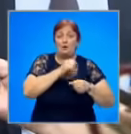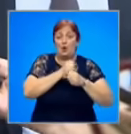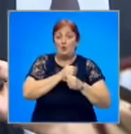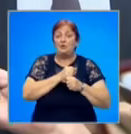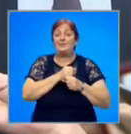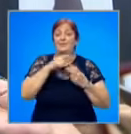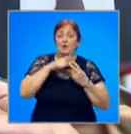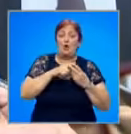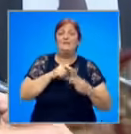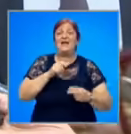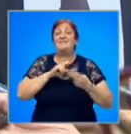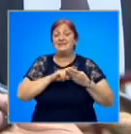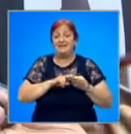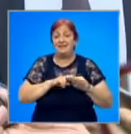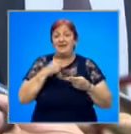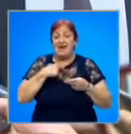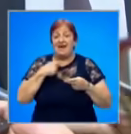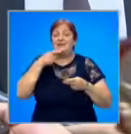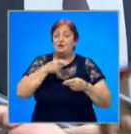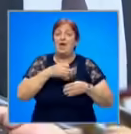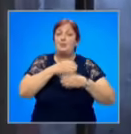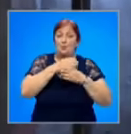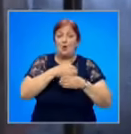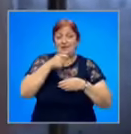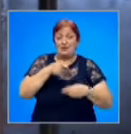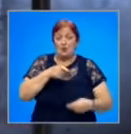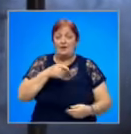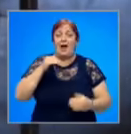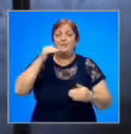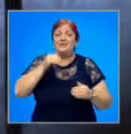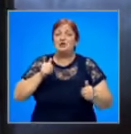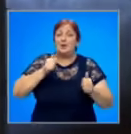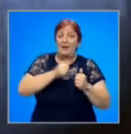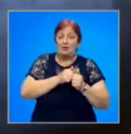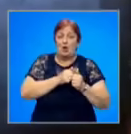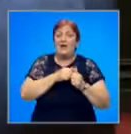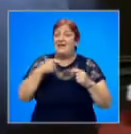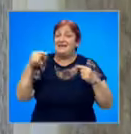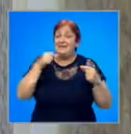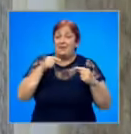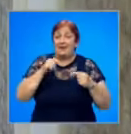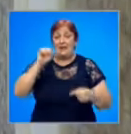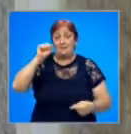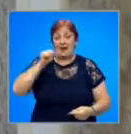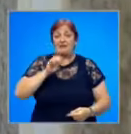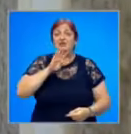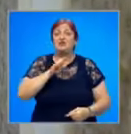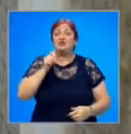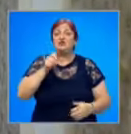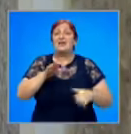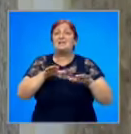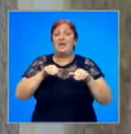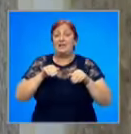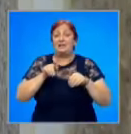Кирил Петков и Асен Василев. И аз ще им помагам в това отношение. Бъдещ партньор или съперник? Партиите от